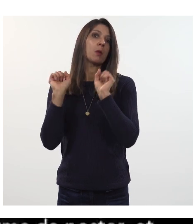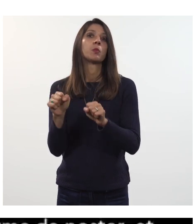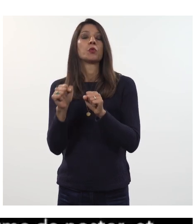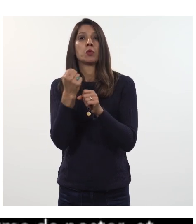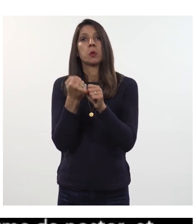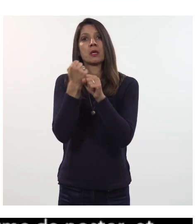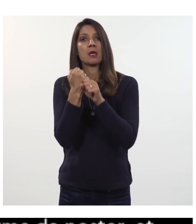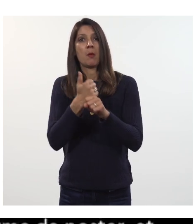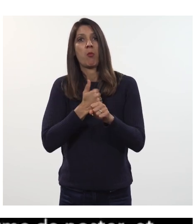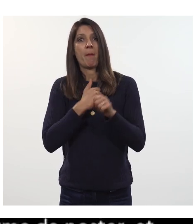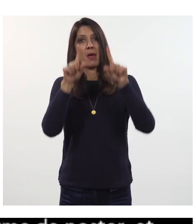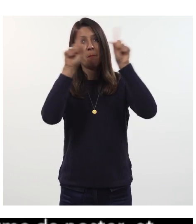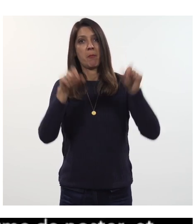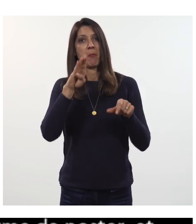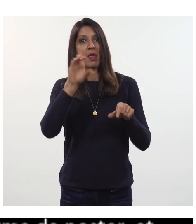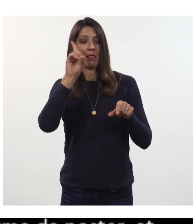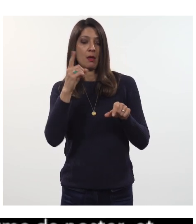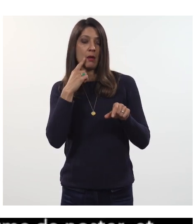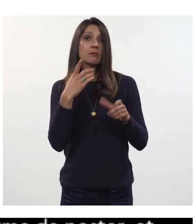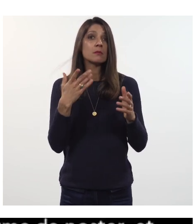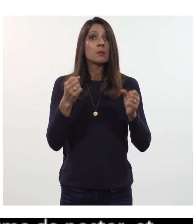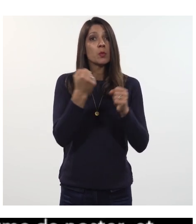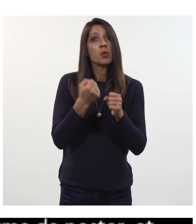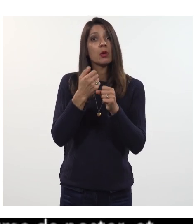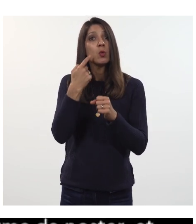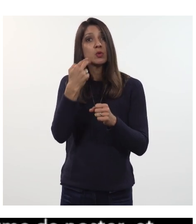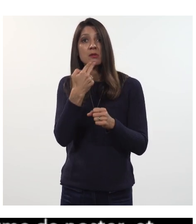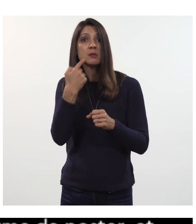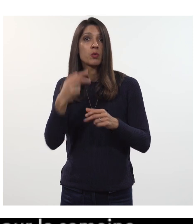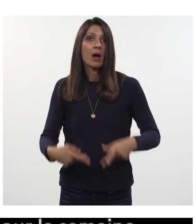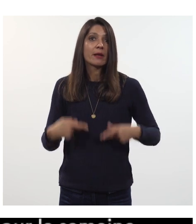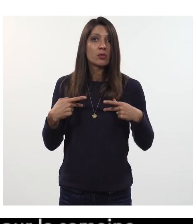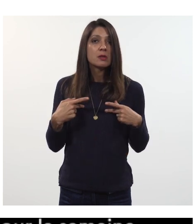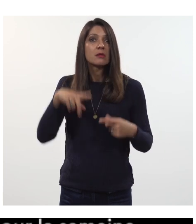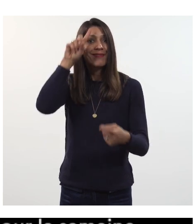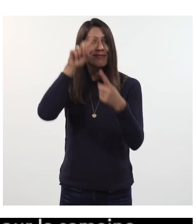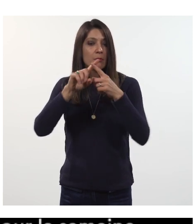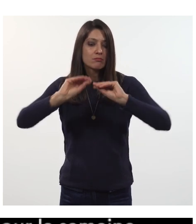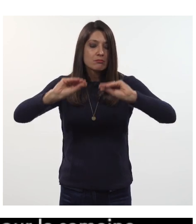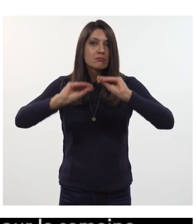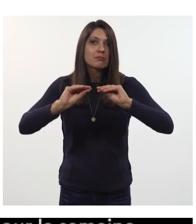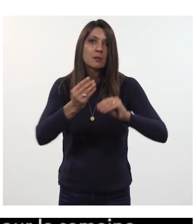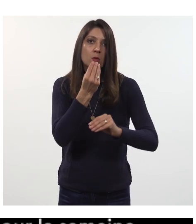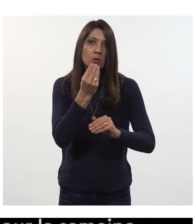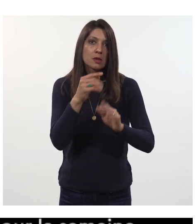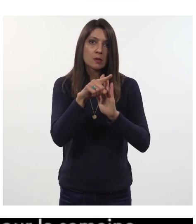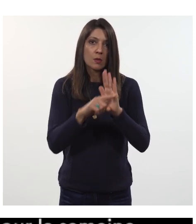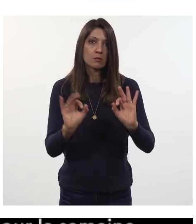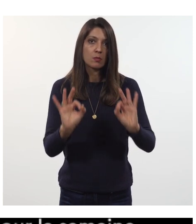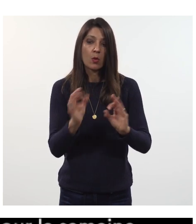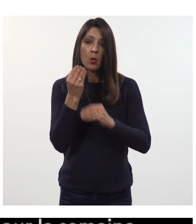vous pouvez utiliser aussi pour donc les ateliers de nutrition ou pour des tableaux de communication avec des personnes